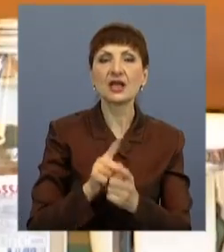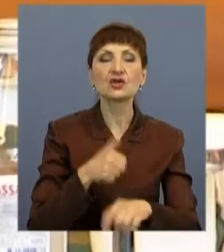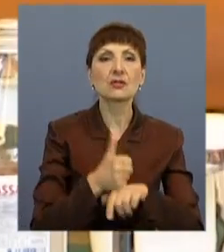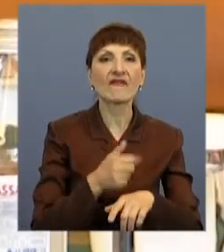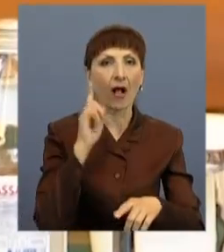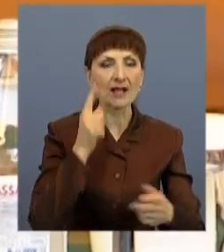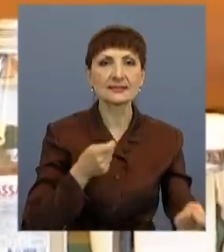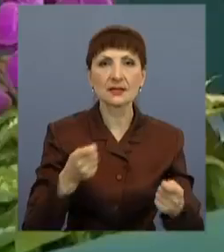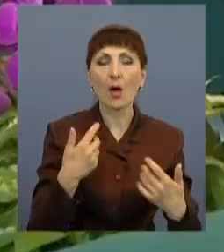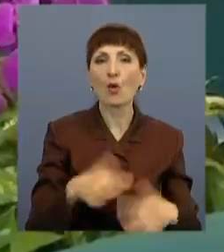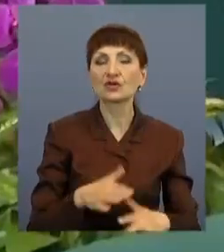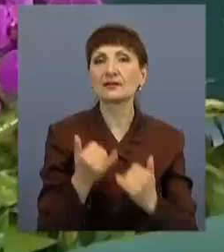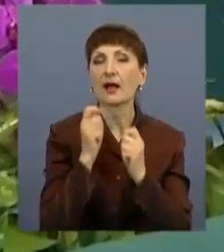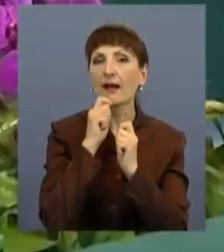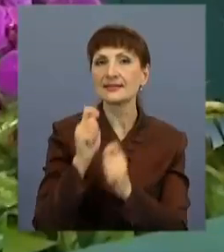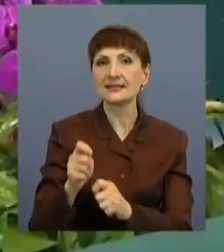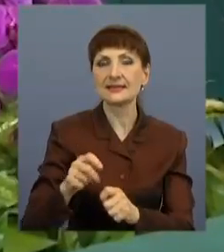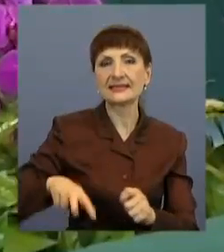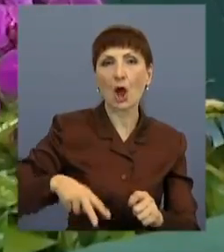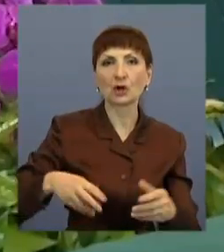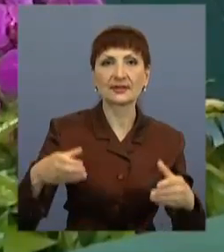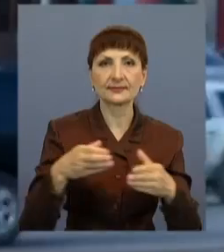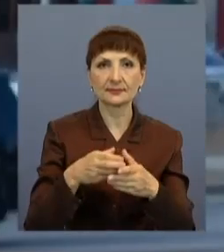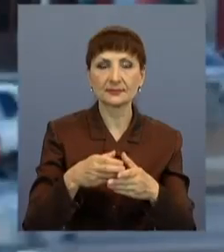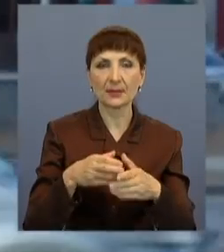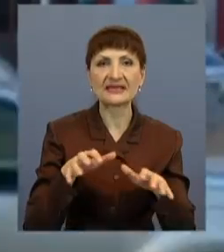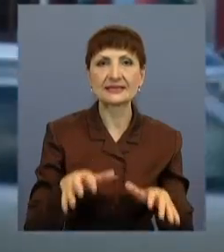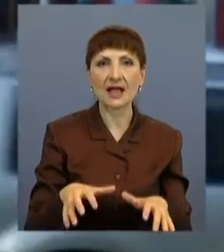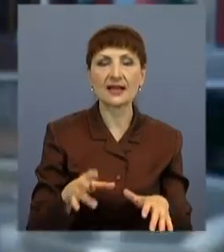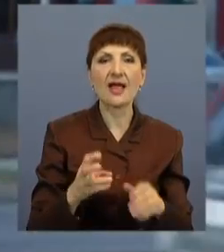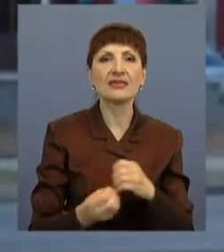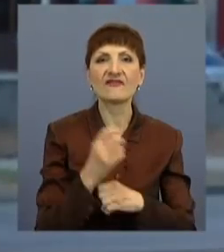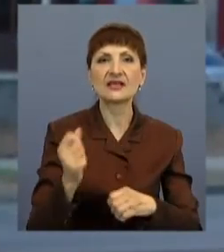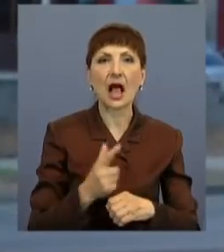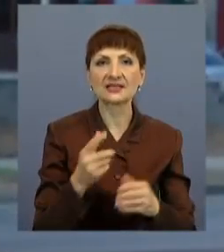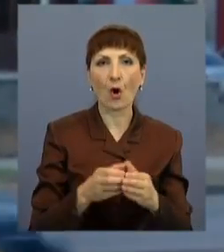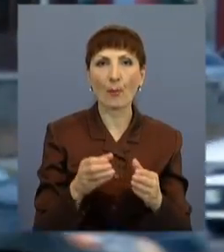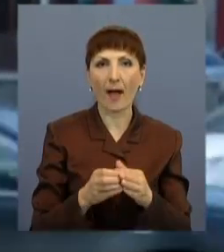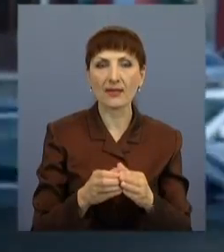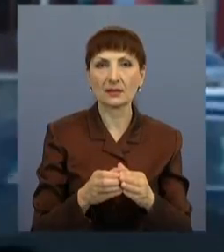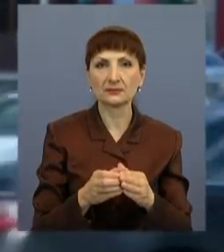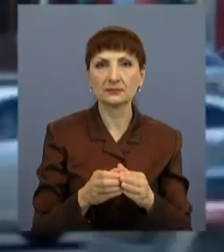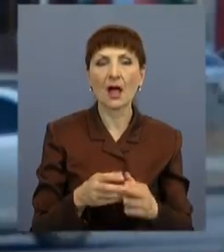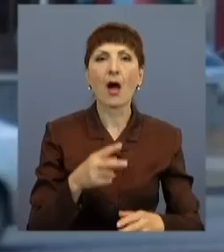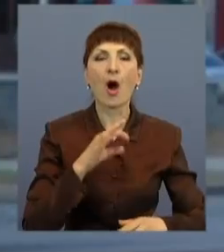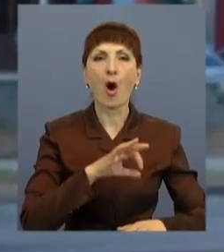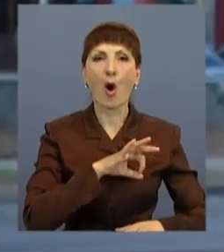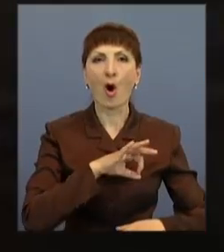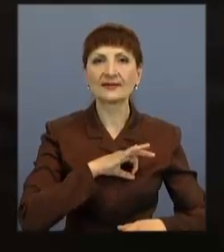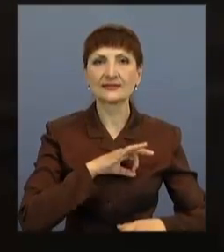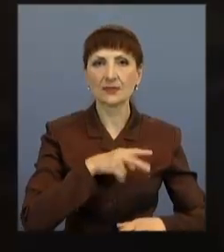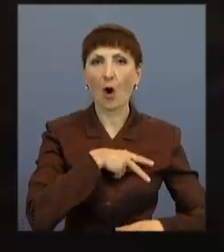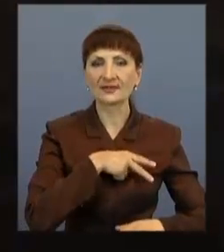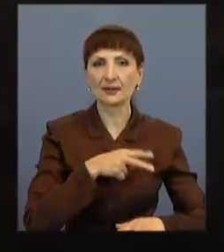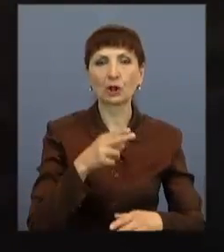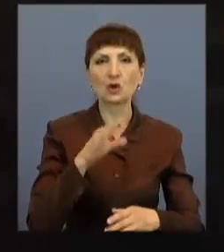наградил председателя Совета директоров китайской национальной нефтегазовой компании Ван Илиня орденом «Достык».